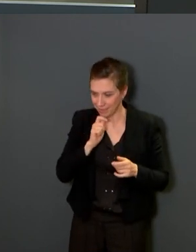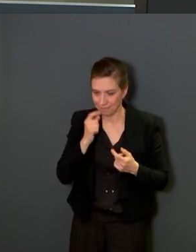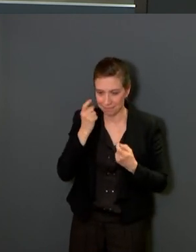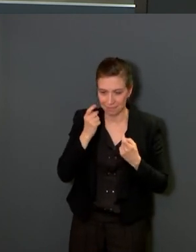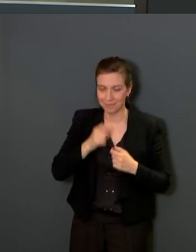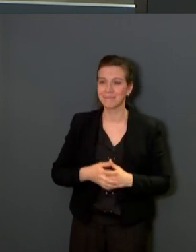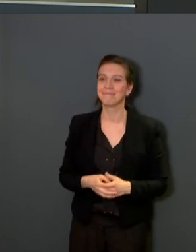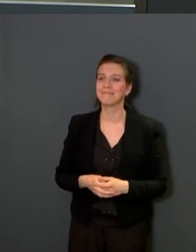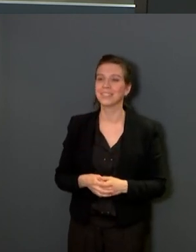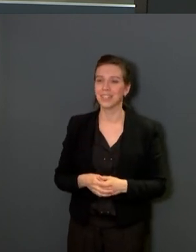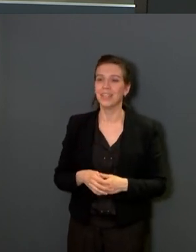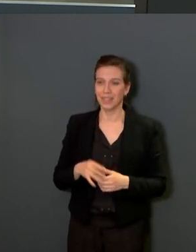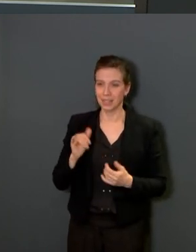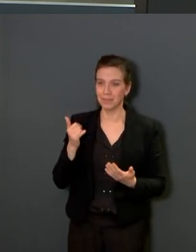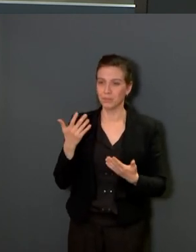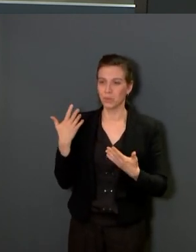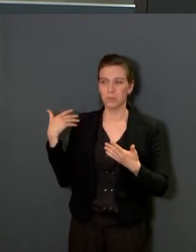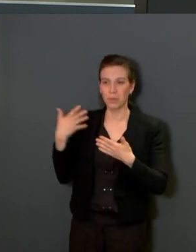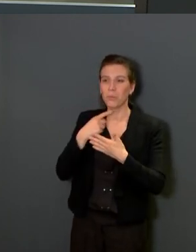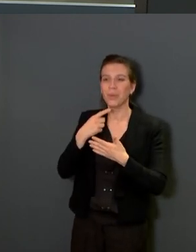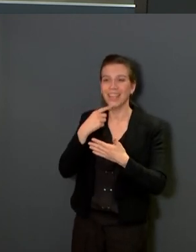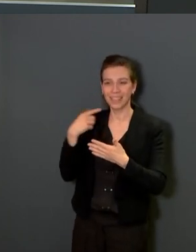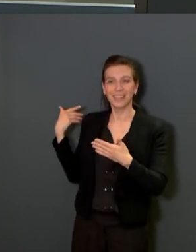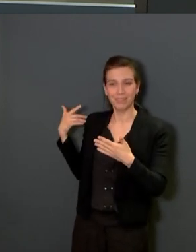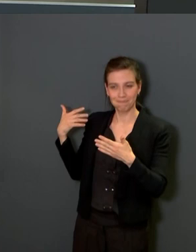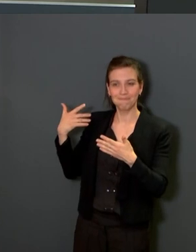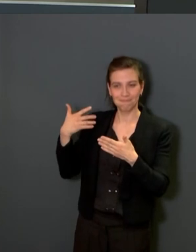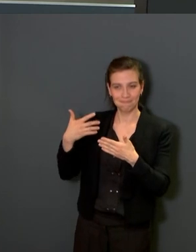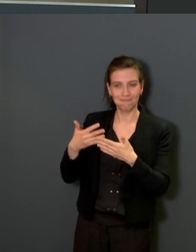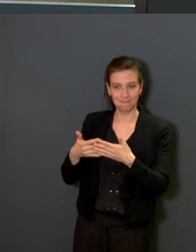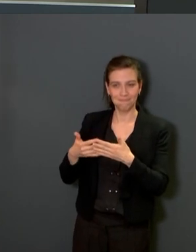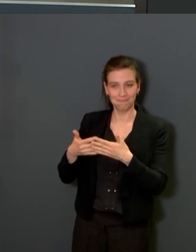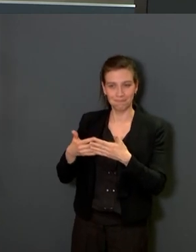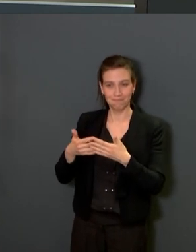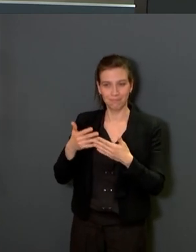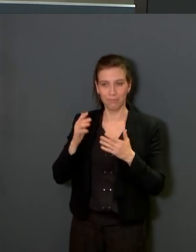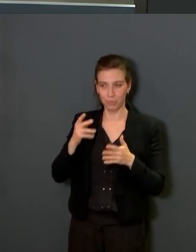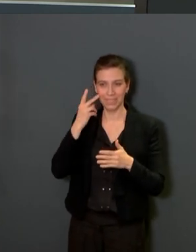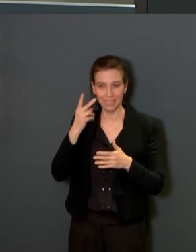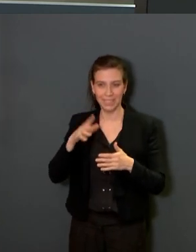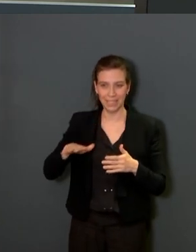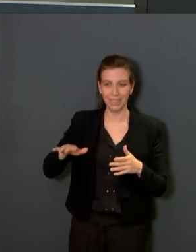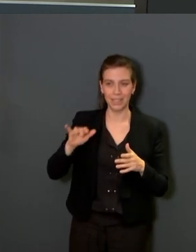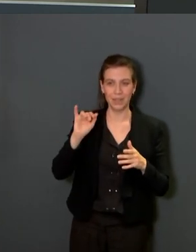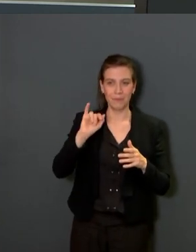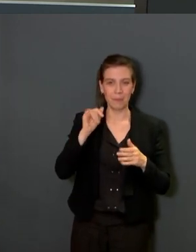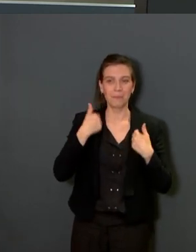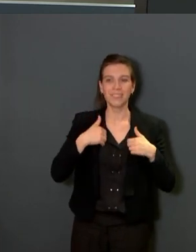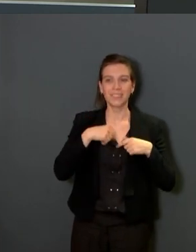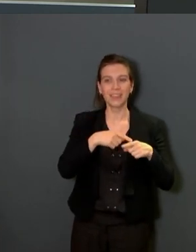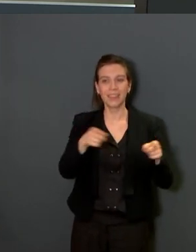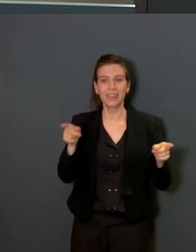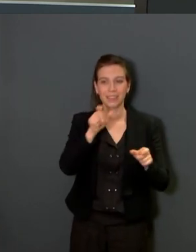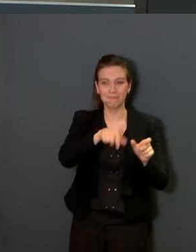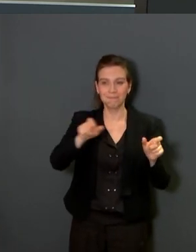De voorbije weken hebben we een enorm opbod gezien. Uit alle richtingen van mensen die om versoepelingen vroegen. We